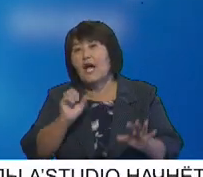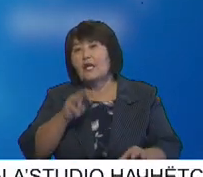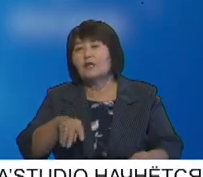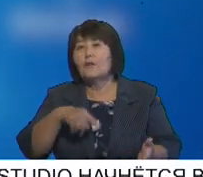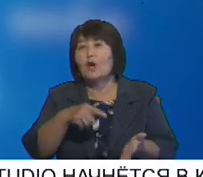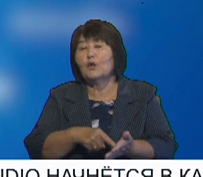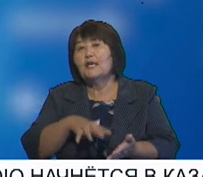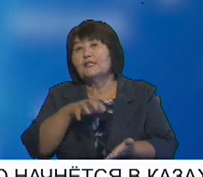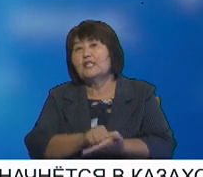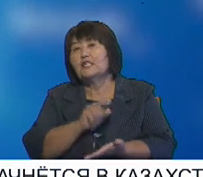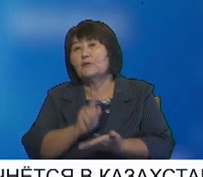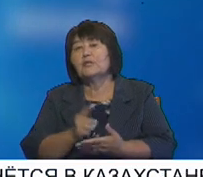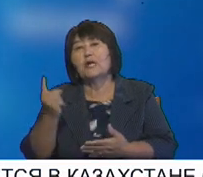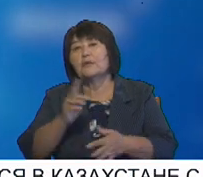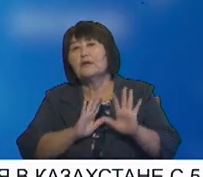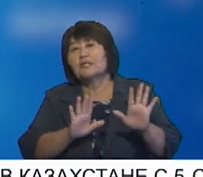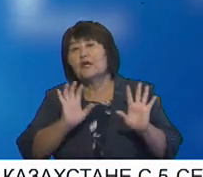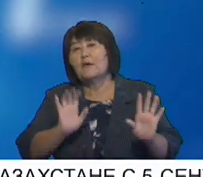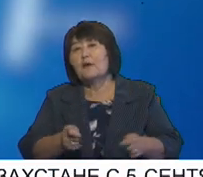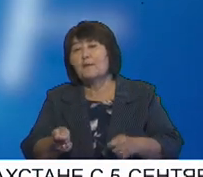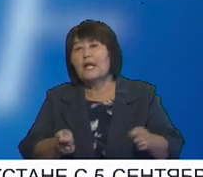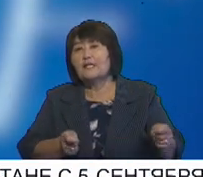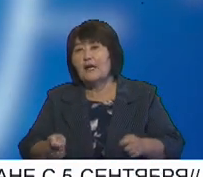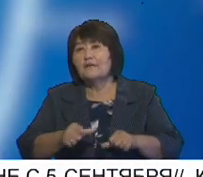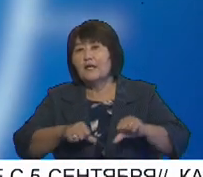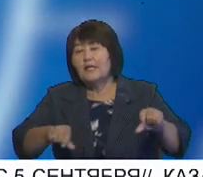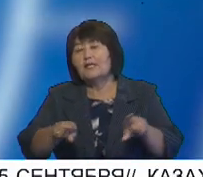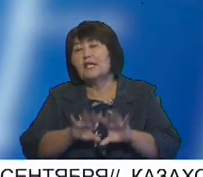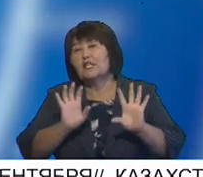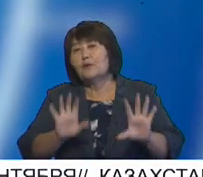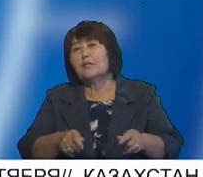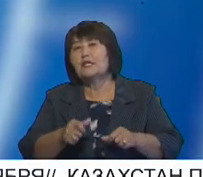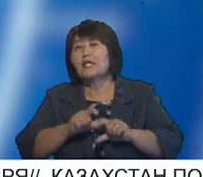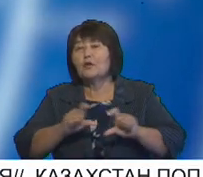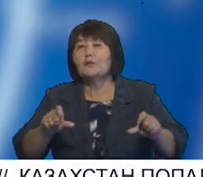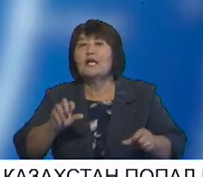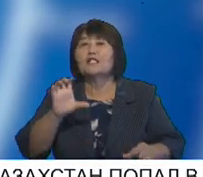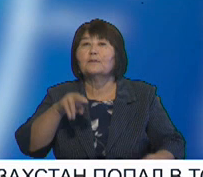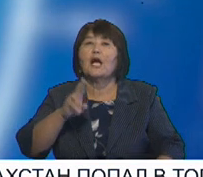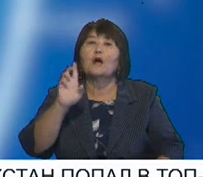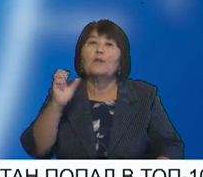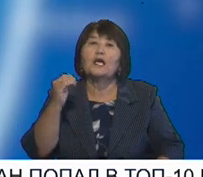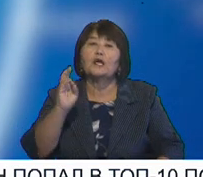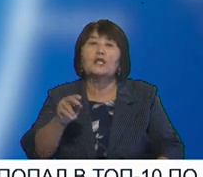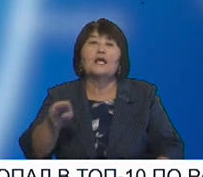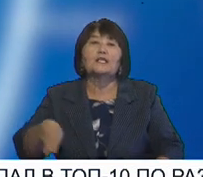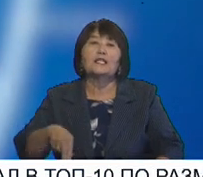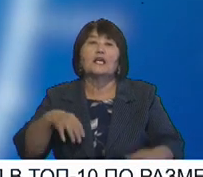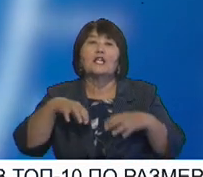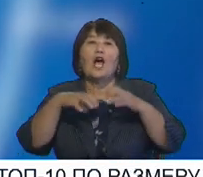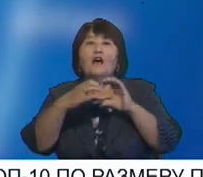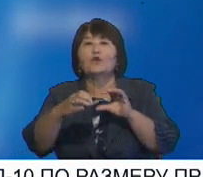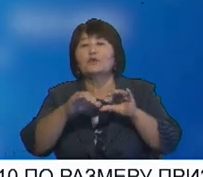города занимал должность Первого заместителя председателя правления затем председателя правления СПК байконыр директора автобусного парка